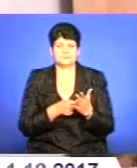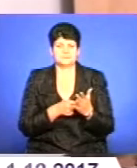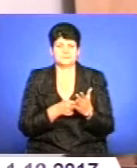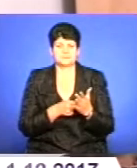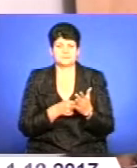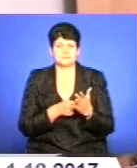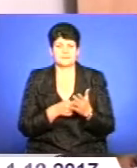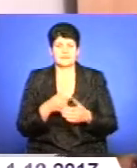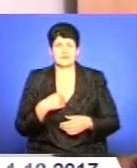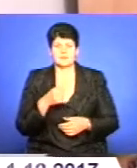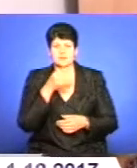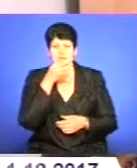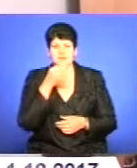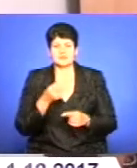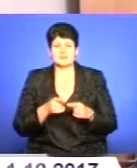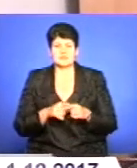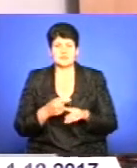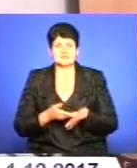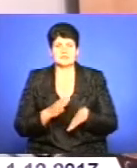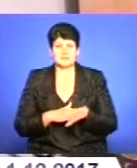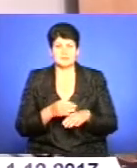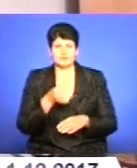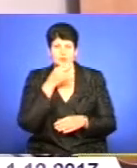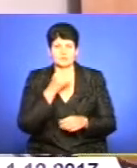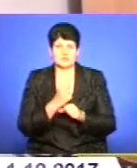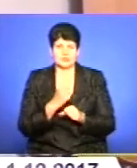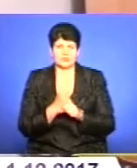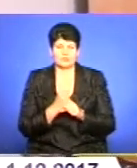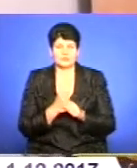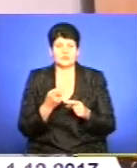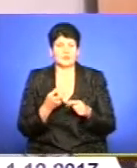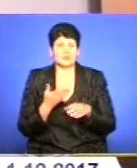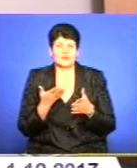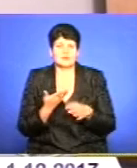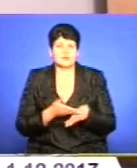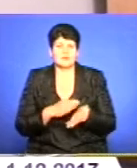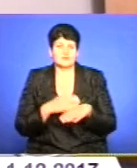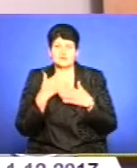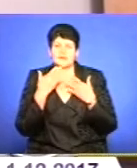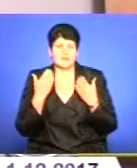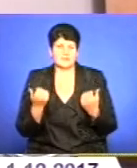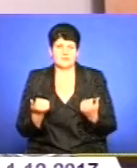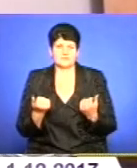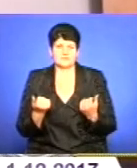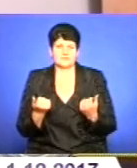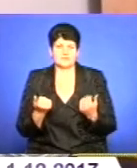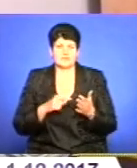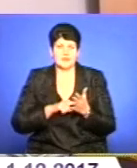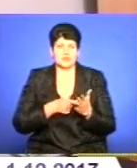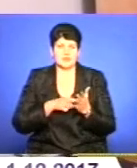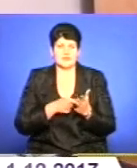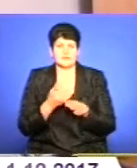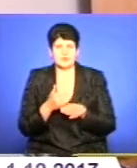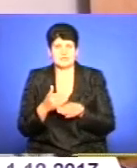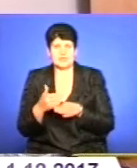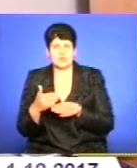Я би не сказала, що складно. Мені подобається робота, тому як такої складності немає. Наполегливість,